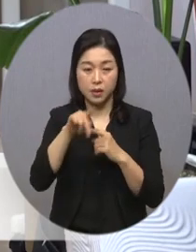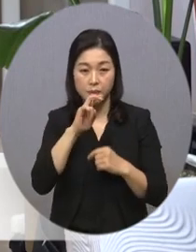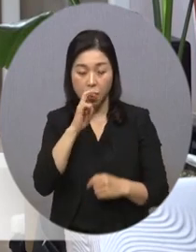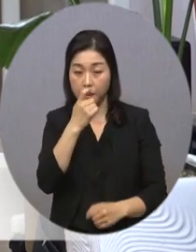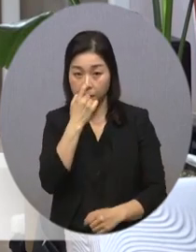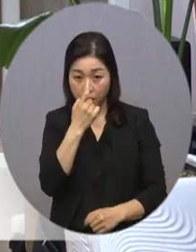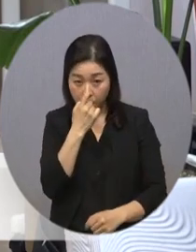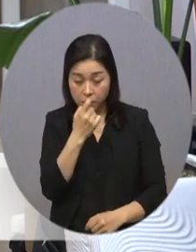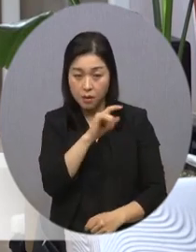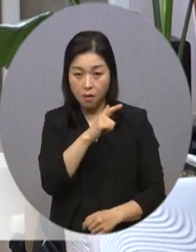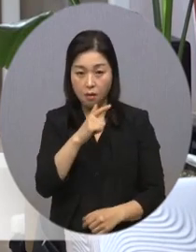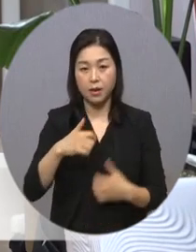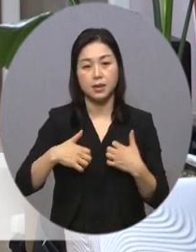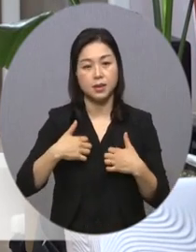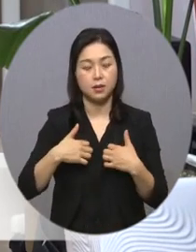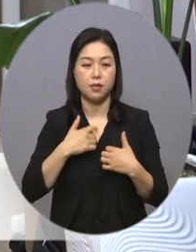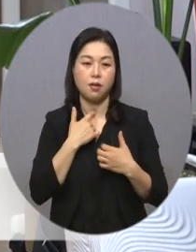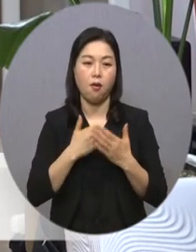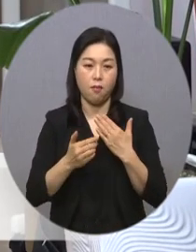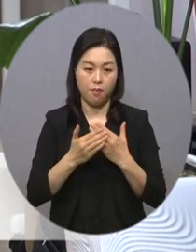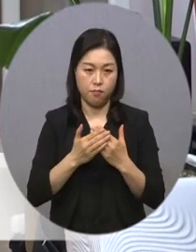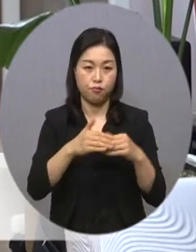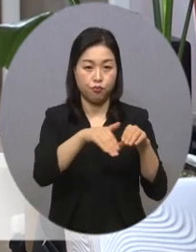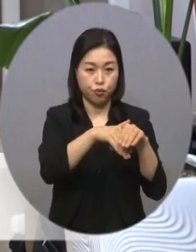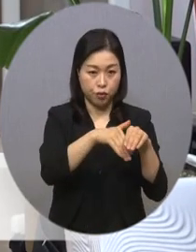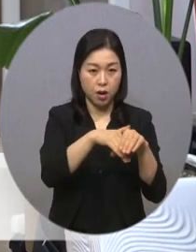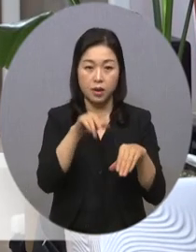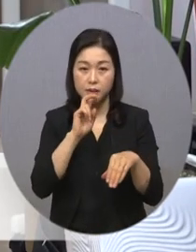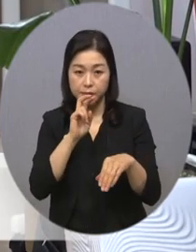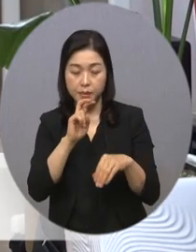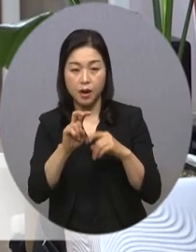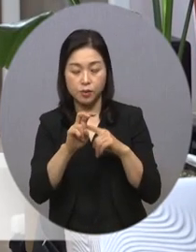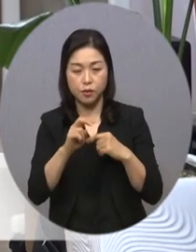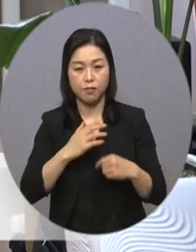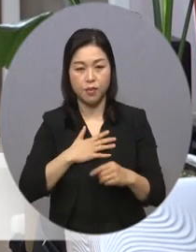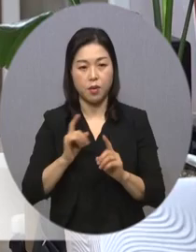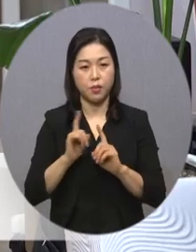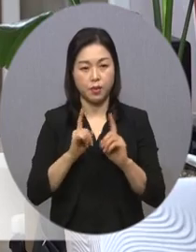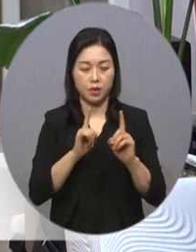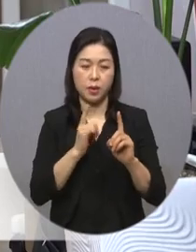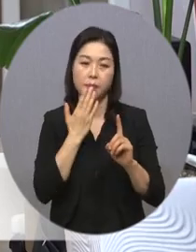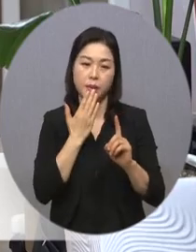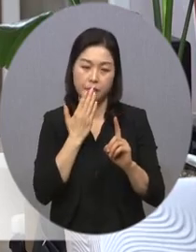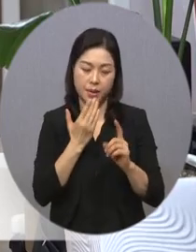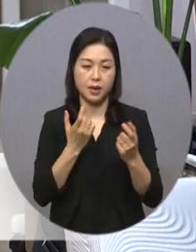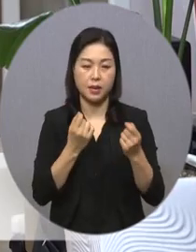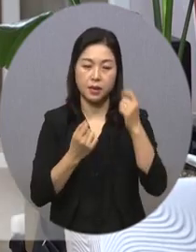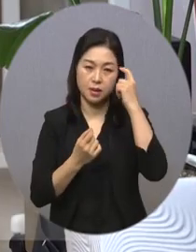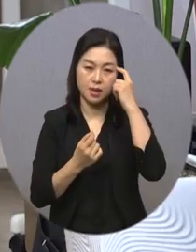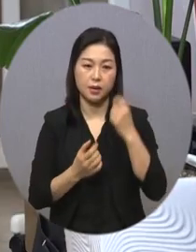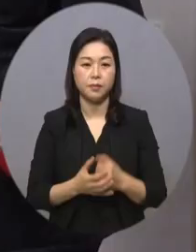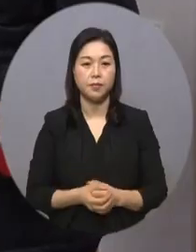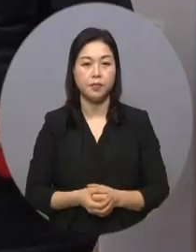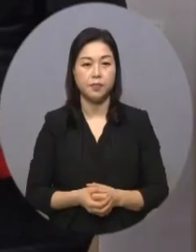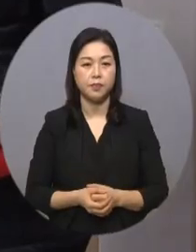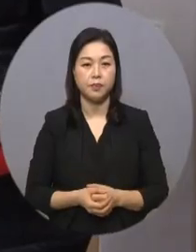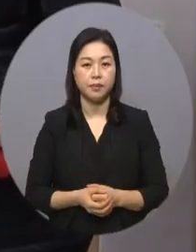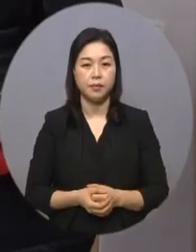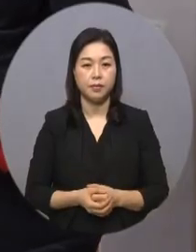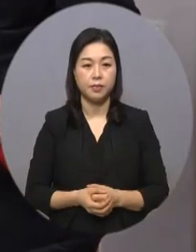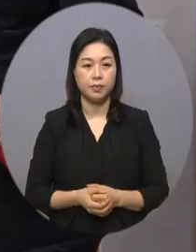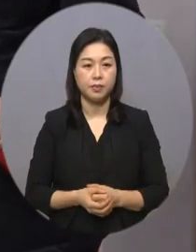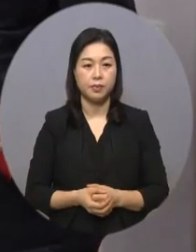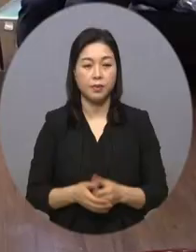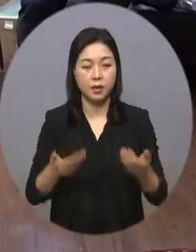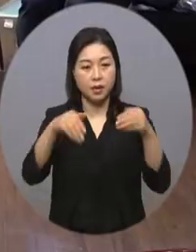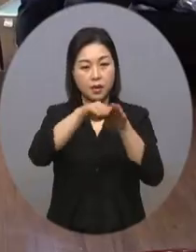상당히 되게 즐거워하셨어요. 문화로서 음악으로서 되게 많이 힐링이 되지 않았을까 하는 생각이 들었습니다. 그동안